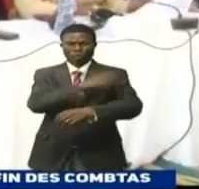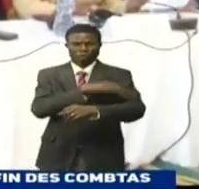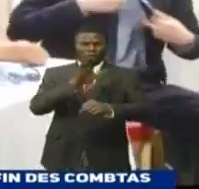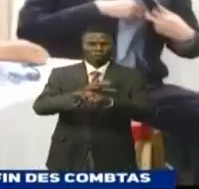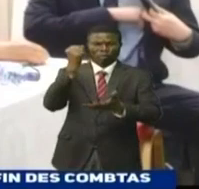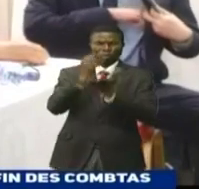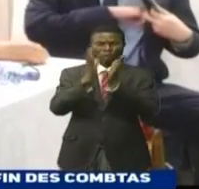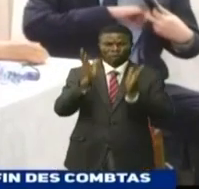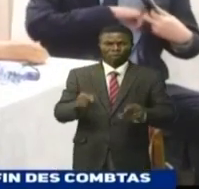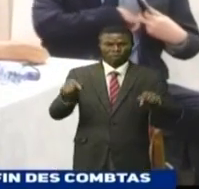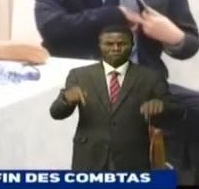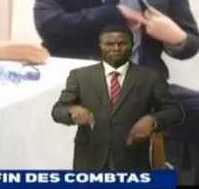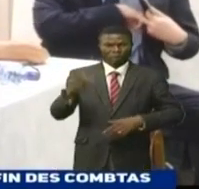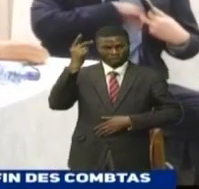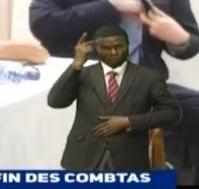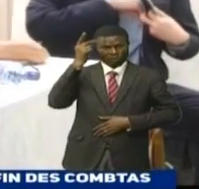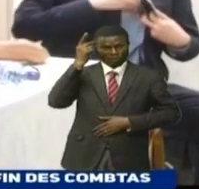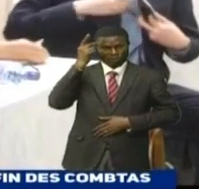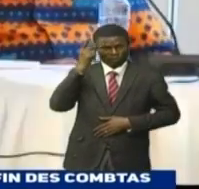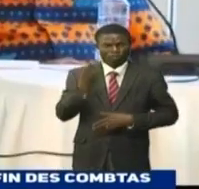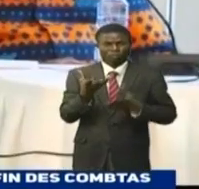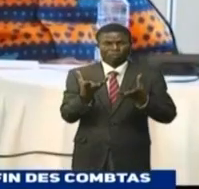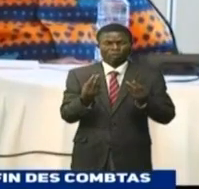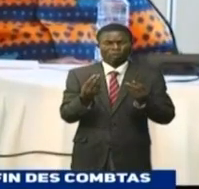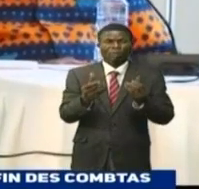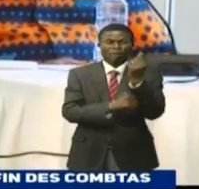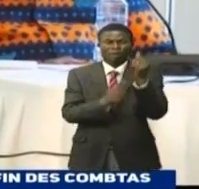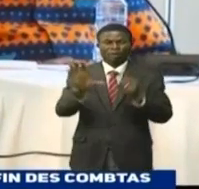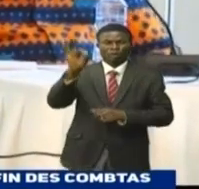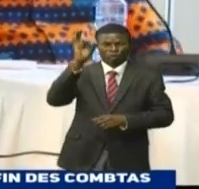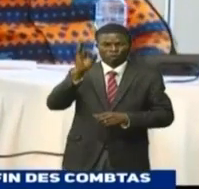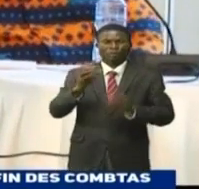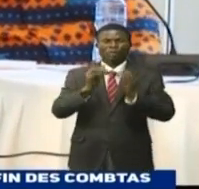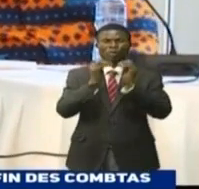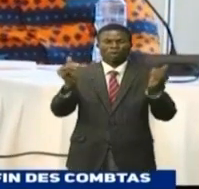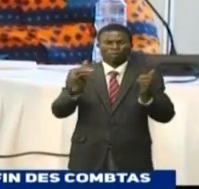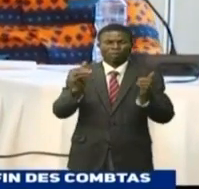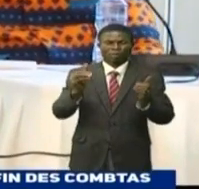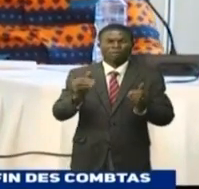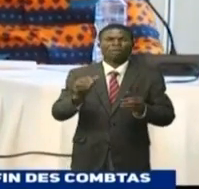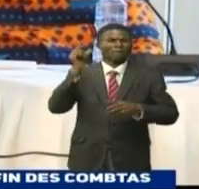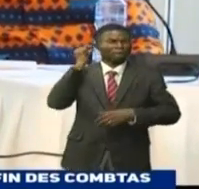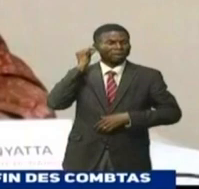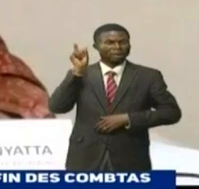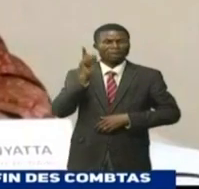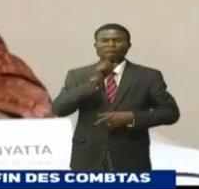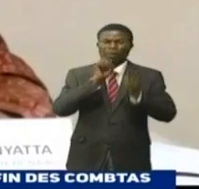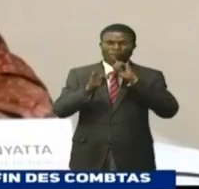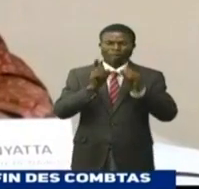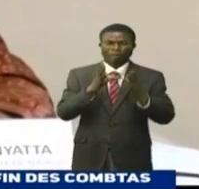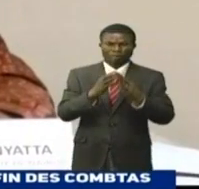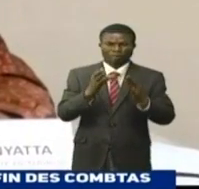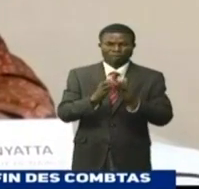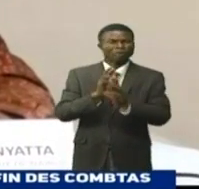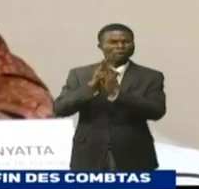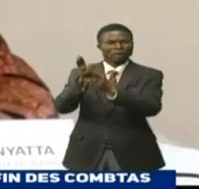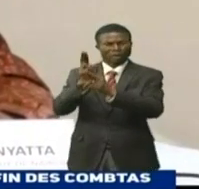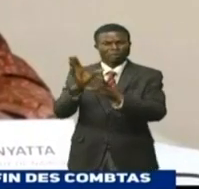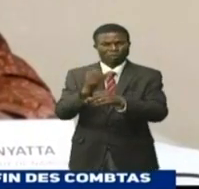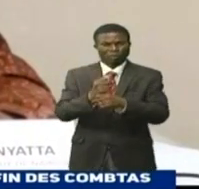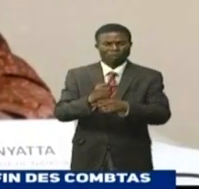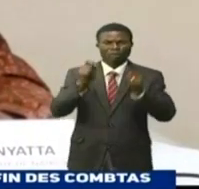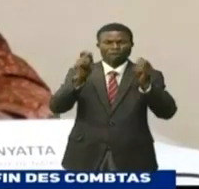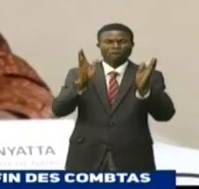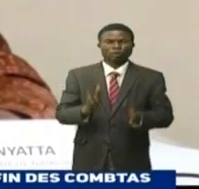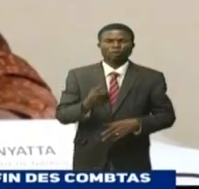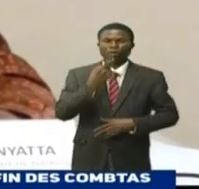diplomates accrédités à Kinshasa le fascitateur du processus de paix de nairobie a au terme de ses consultations fait la restitution à la